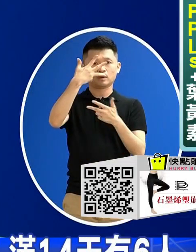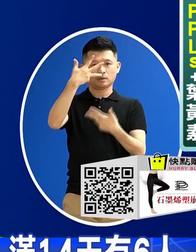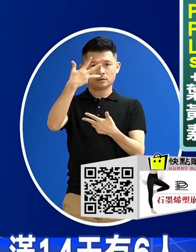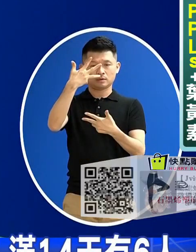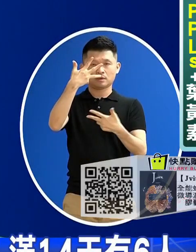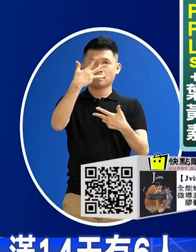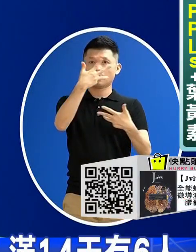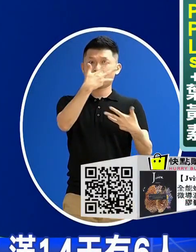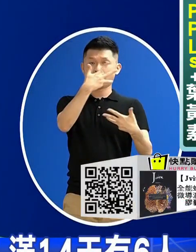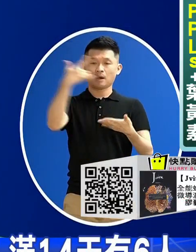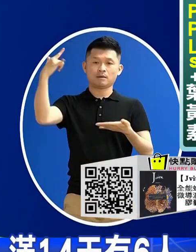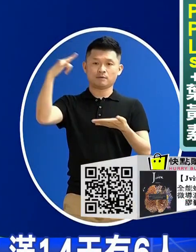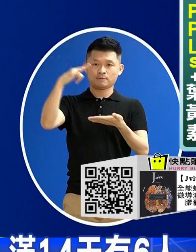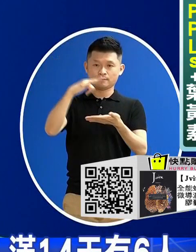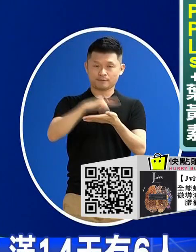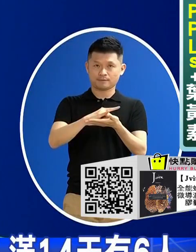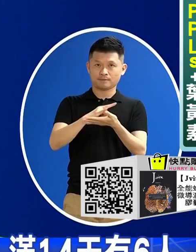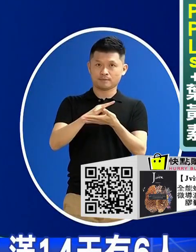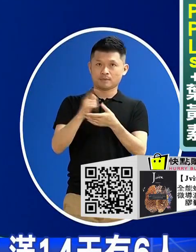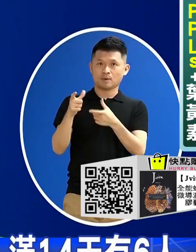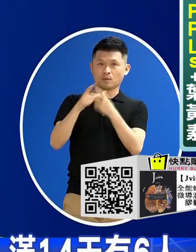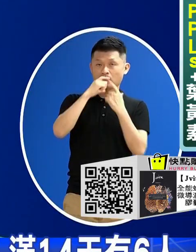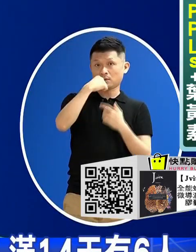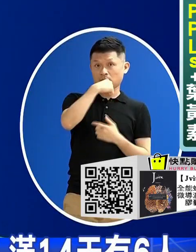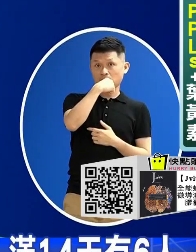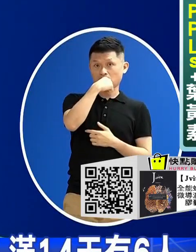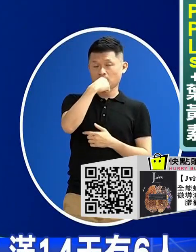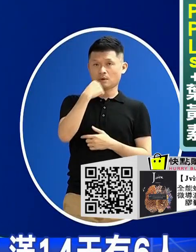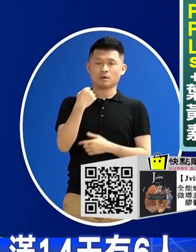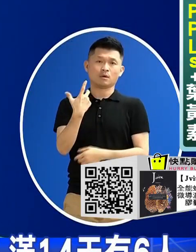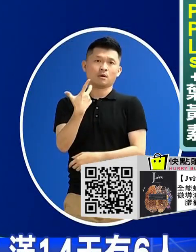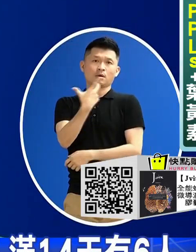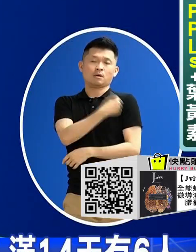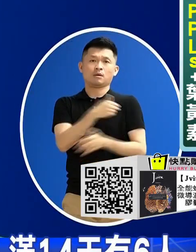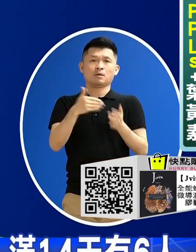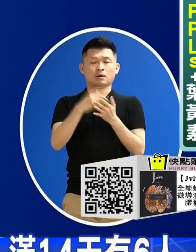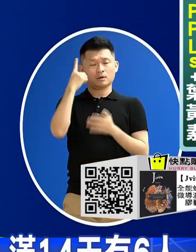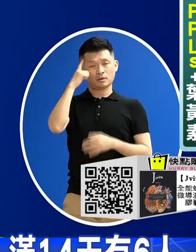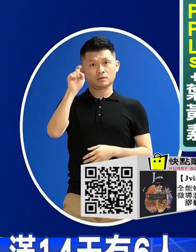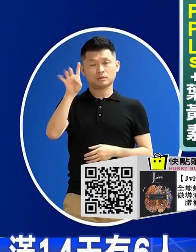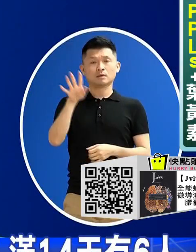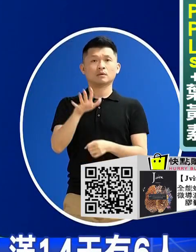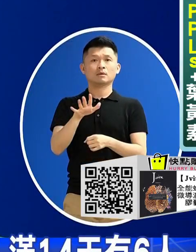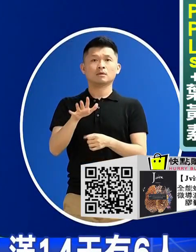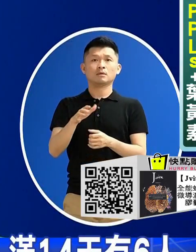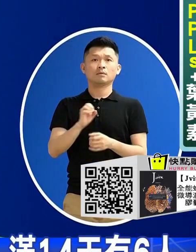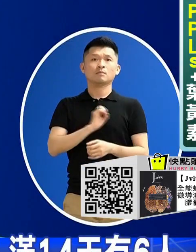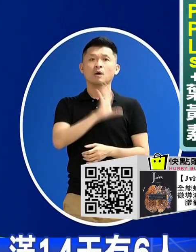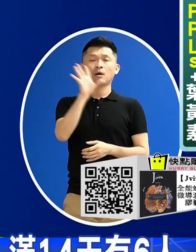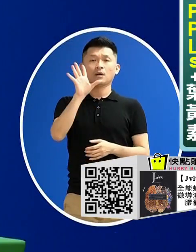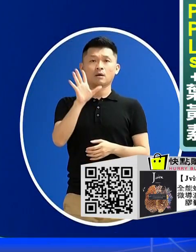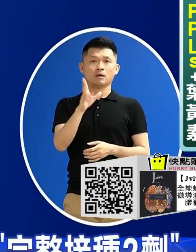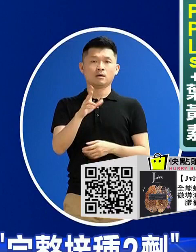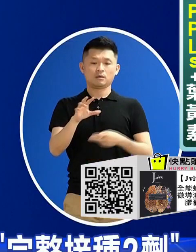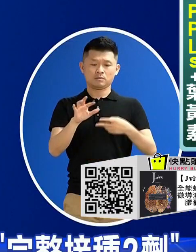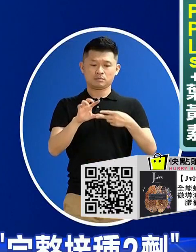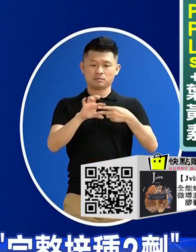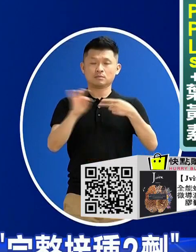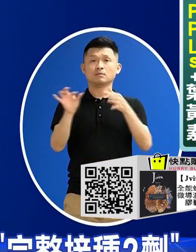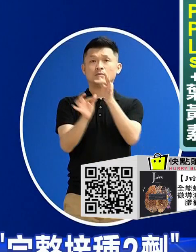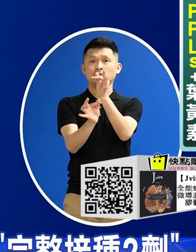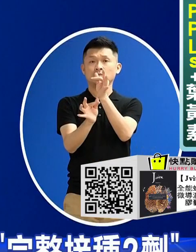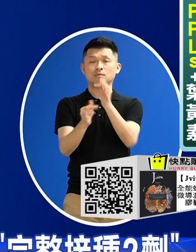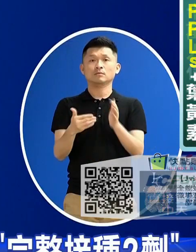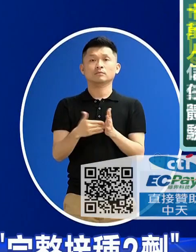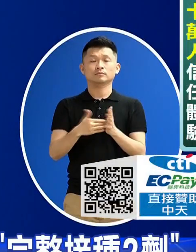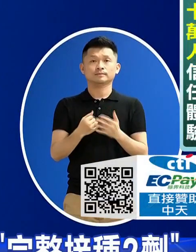8月8号抵台，所以这个已经是接种两剂之后又过14天，这个是有符合完整的接种。那